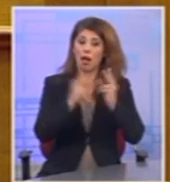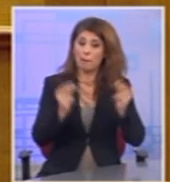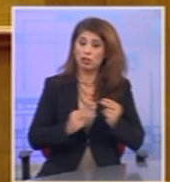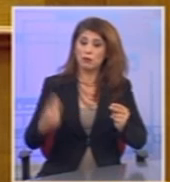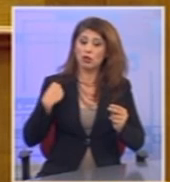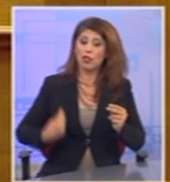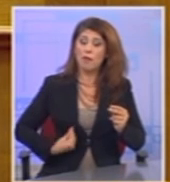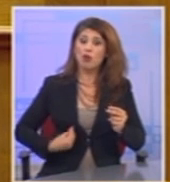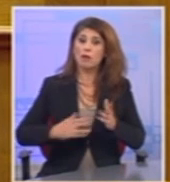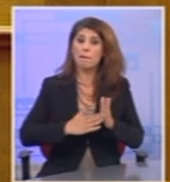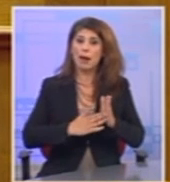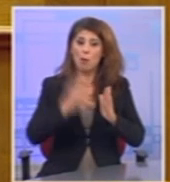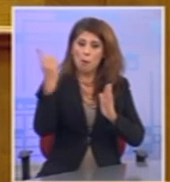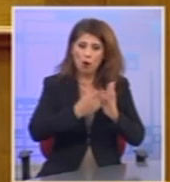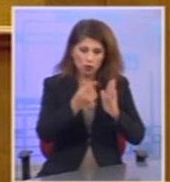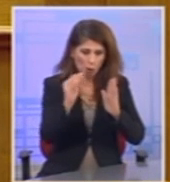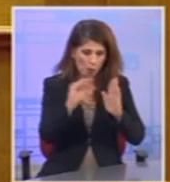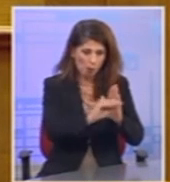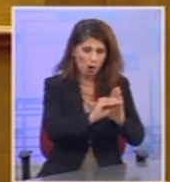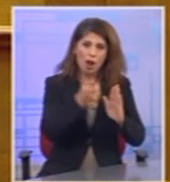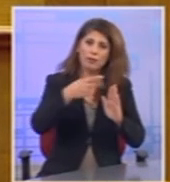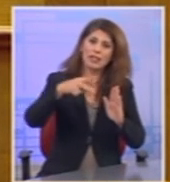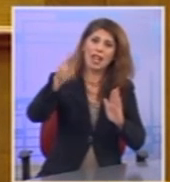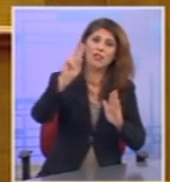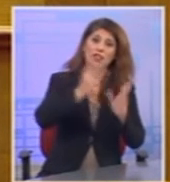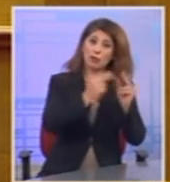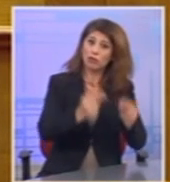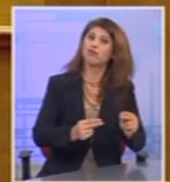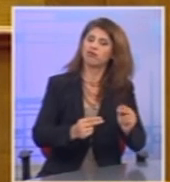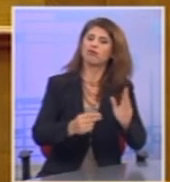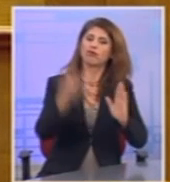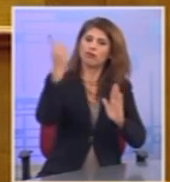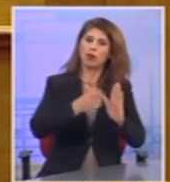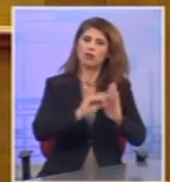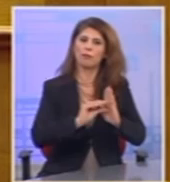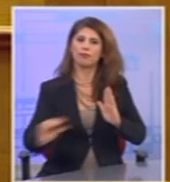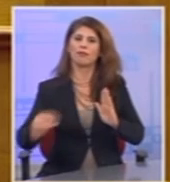μέρος των πόρων που εξοικονομούν από την αύξηση της αποτελεσματικότητάς τους.